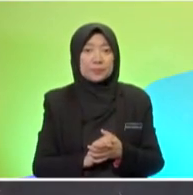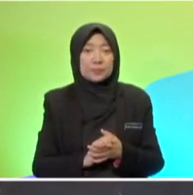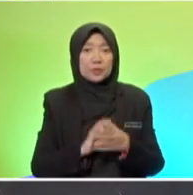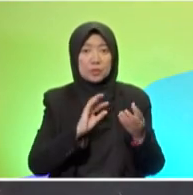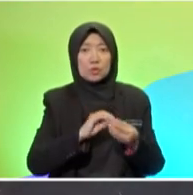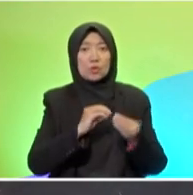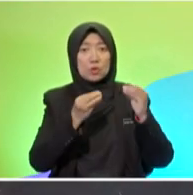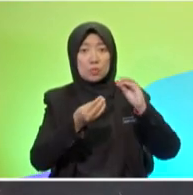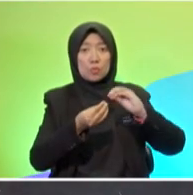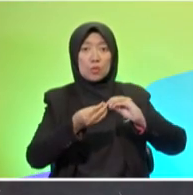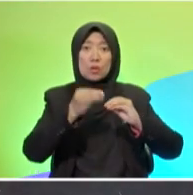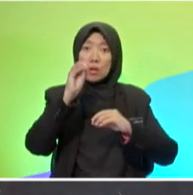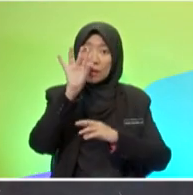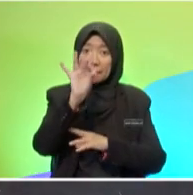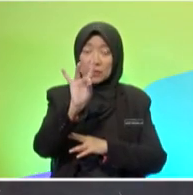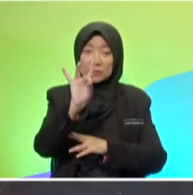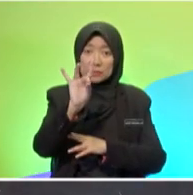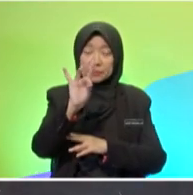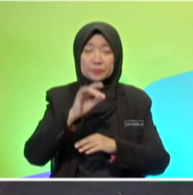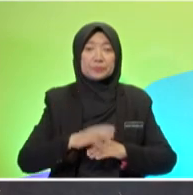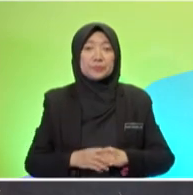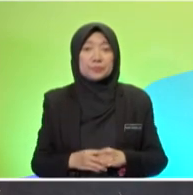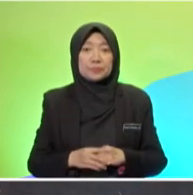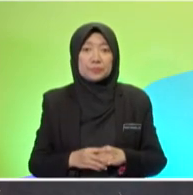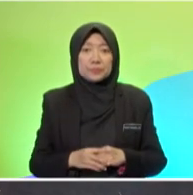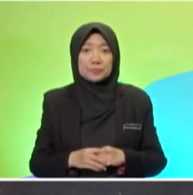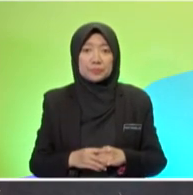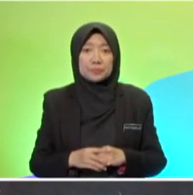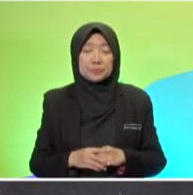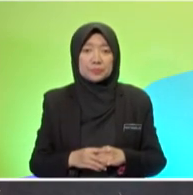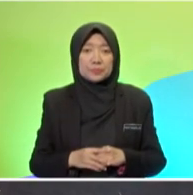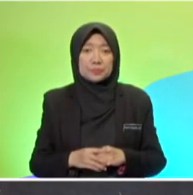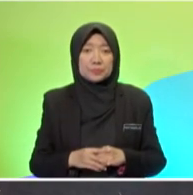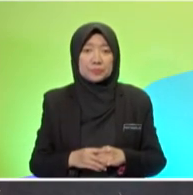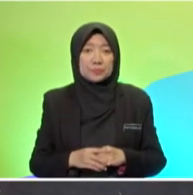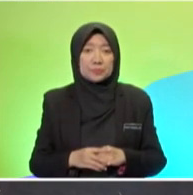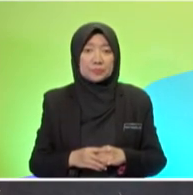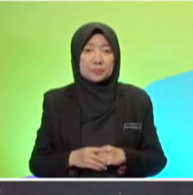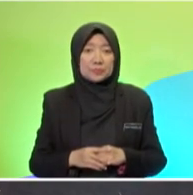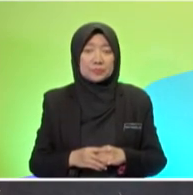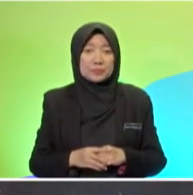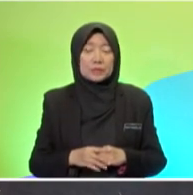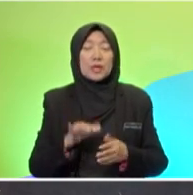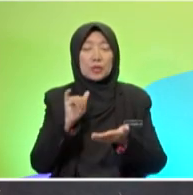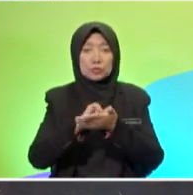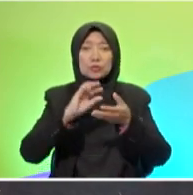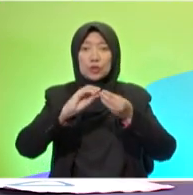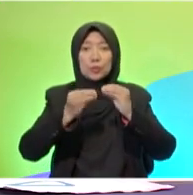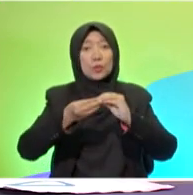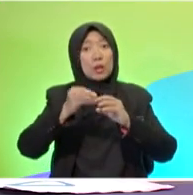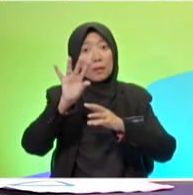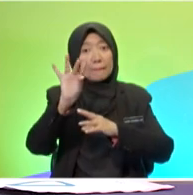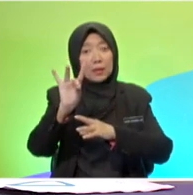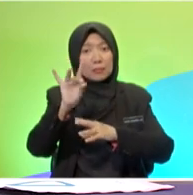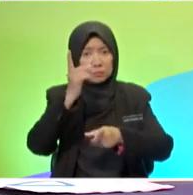Okey, nombor lapan pula. Mira rasa ini nombor lapan. Boleh cikgu tengok?